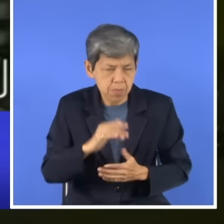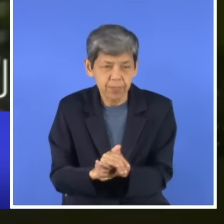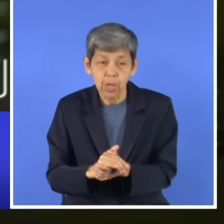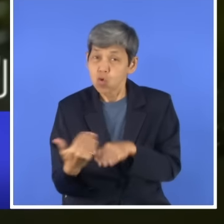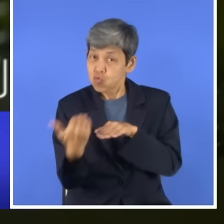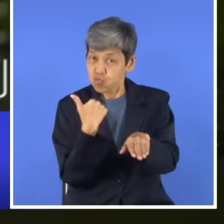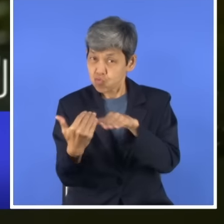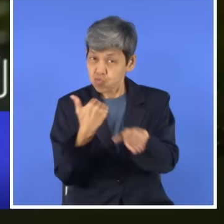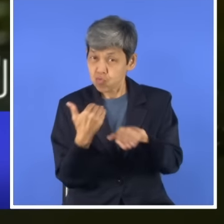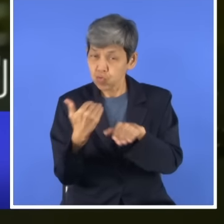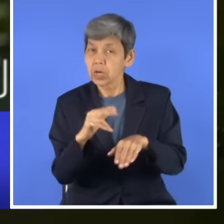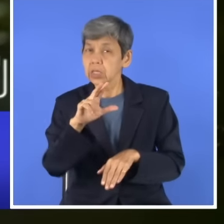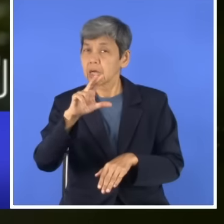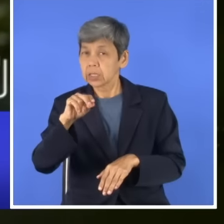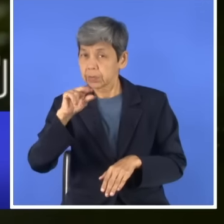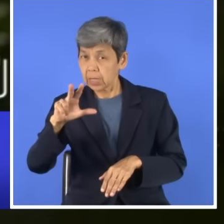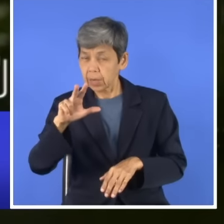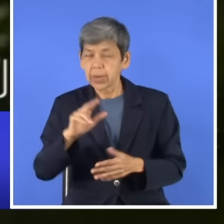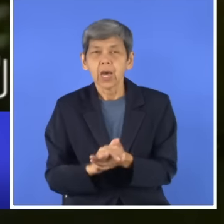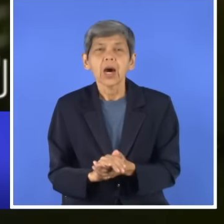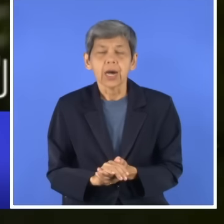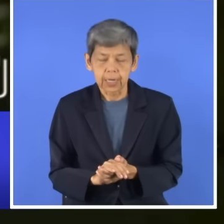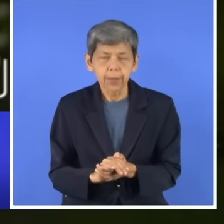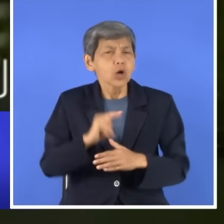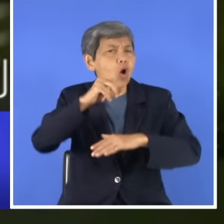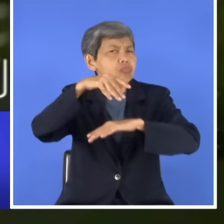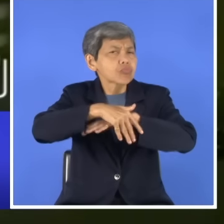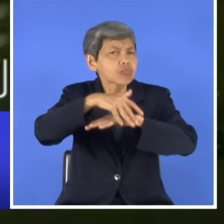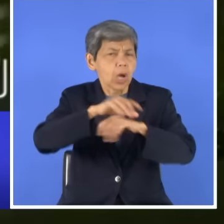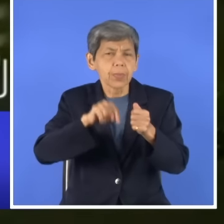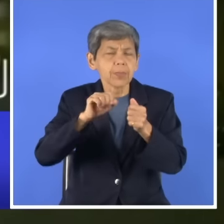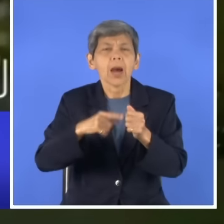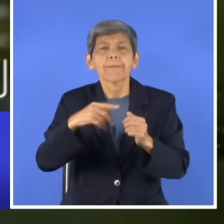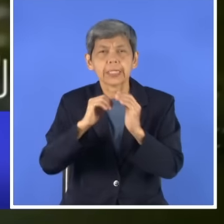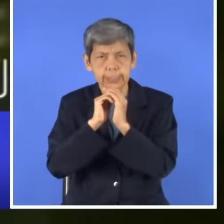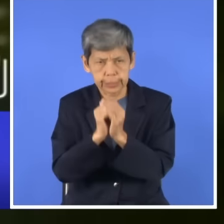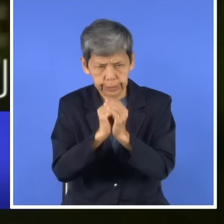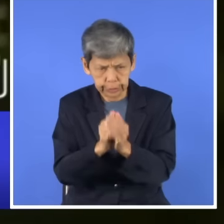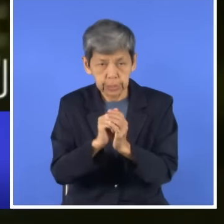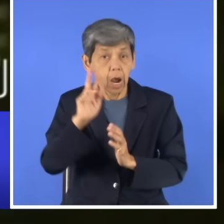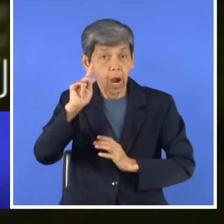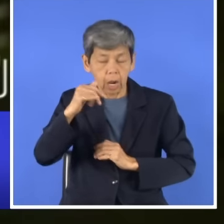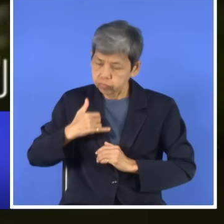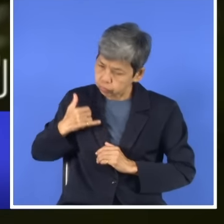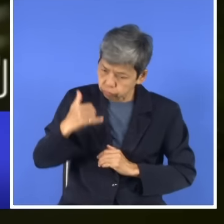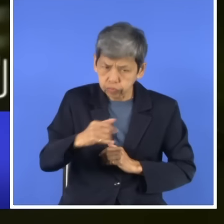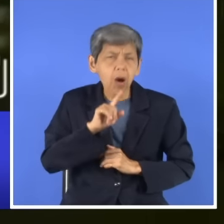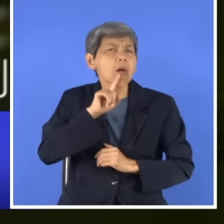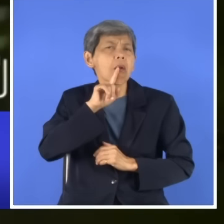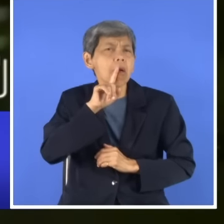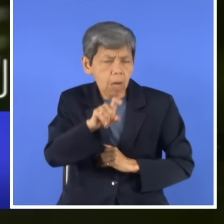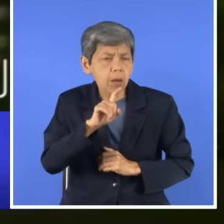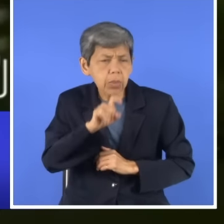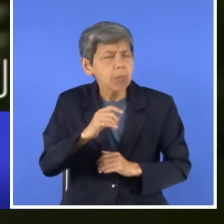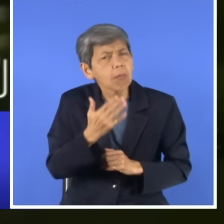ถนนทางหลวงสาย33ช่วงอำเภอปากพลีจังหวัดนครนายกอำเภอเมืองปราจีนบุรีนักข่าวก็เลยไปสอบถามหน่อยค่ะ